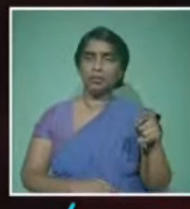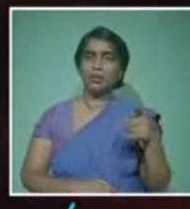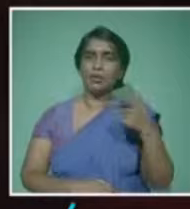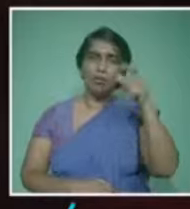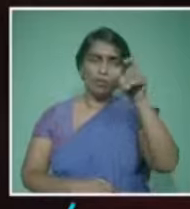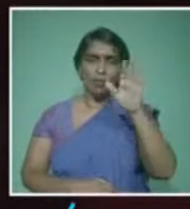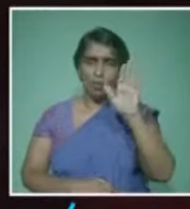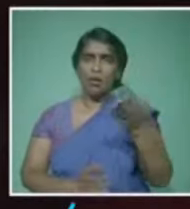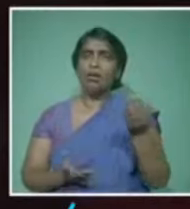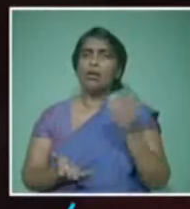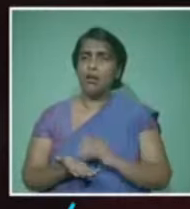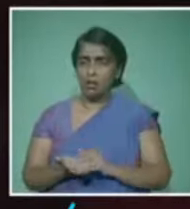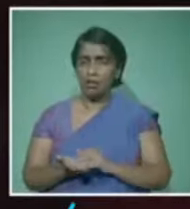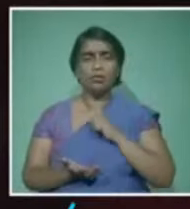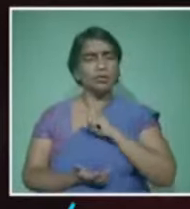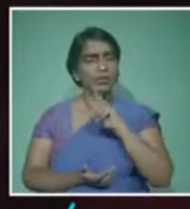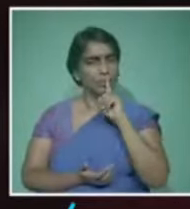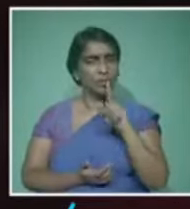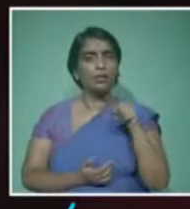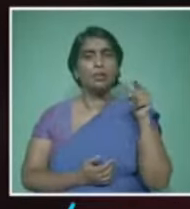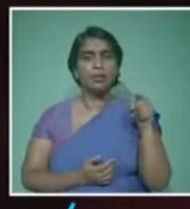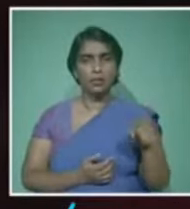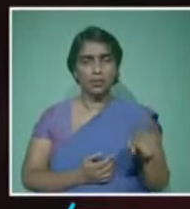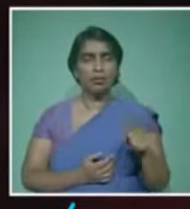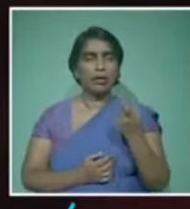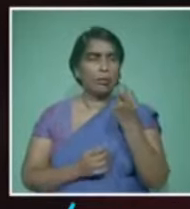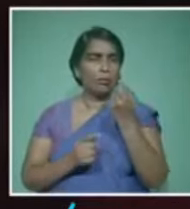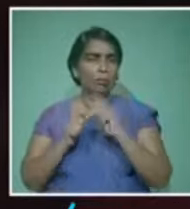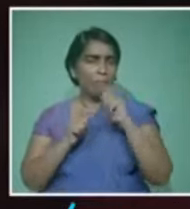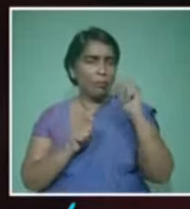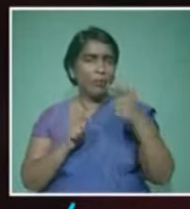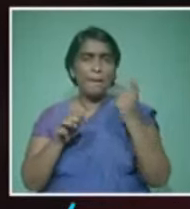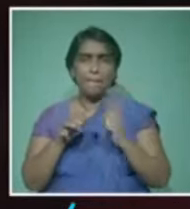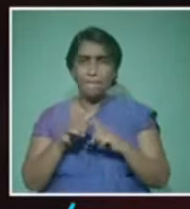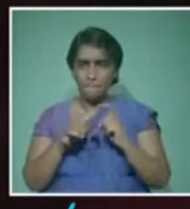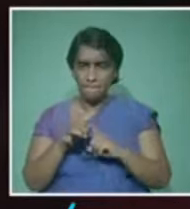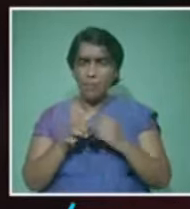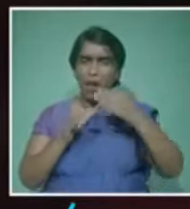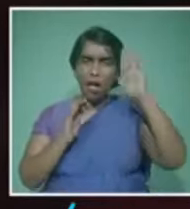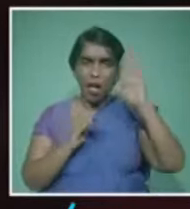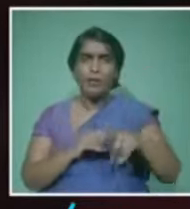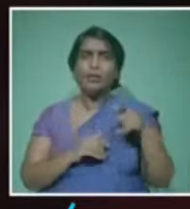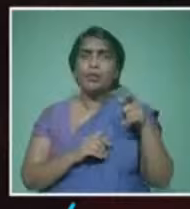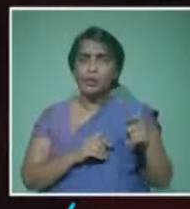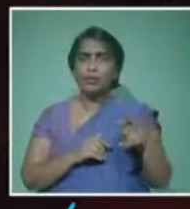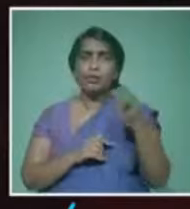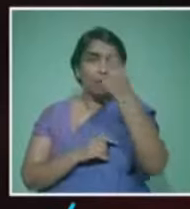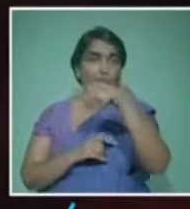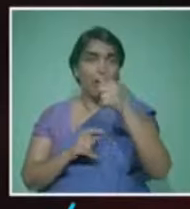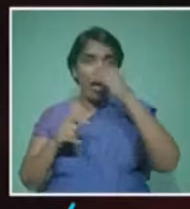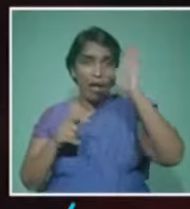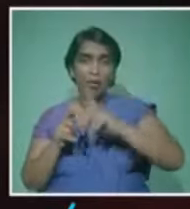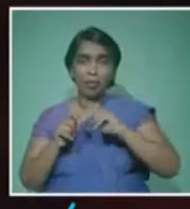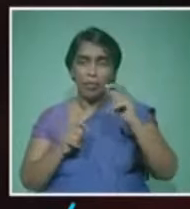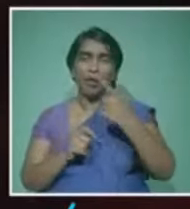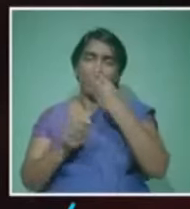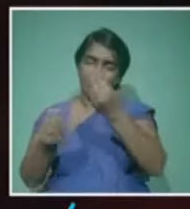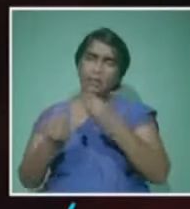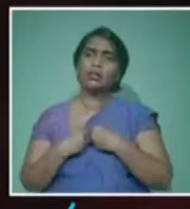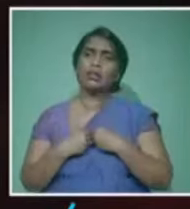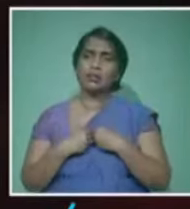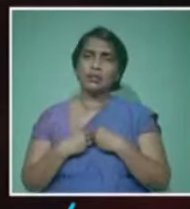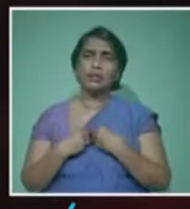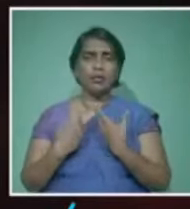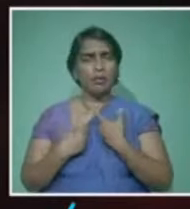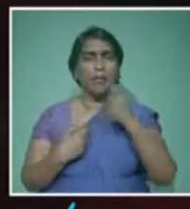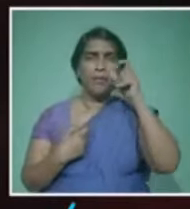තියෙනවා නම් නැවත වතාවක් කියන්නේ මේ ප්‍රීමියම් පිළිබඳ ප්‍රශ්නයක් තියෙනවා නම් ඊට වැඩි අඩුවට දෙන්න පුළුවන් ඔබතුමාට කවුරු හරි ඉන්නවා නම් ඒකත් ගෙනලා දෙන්න එතන